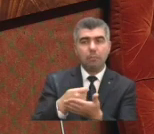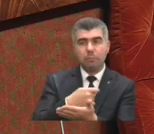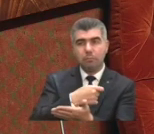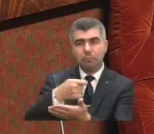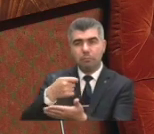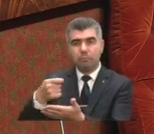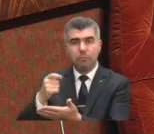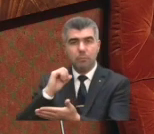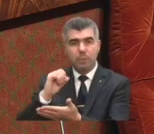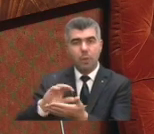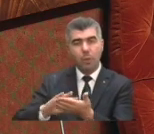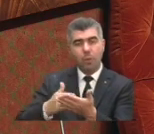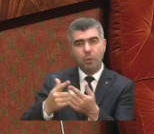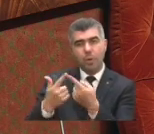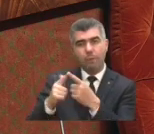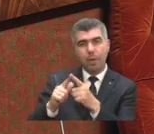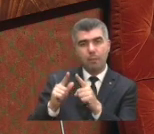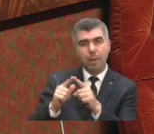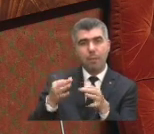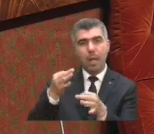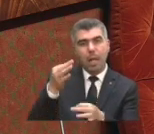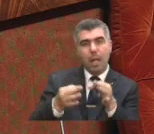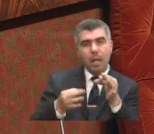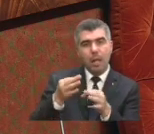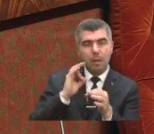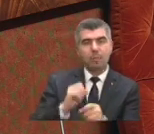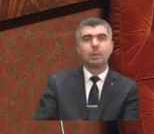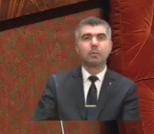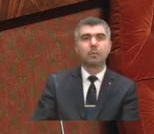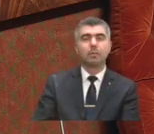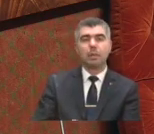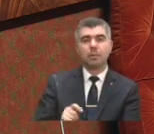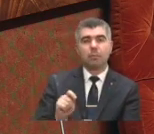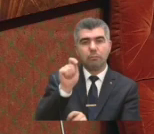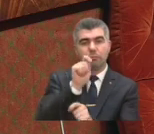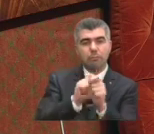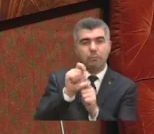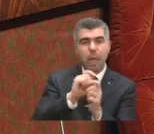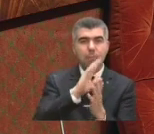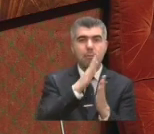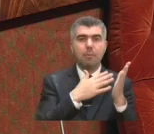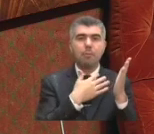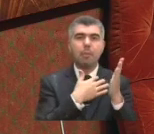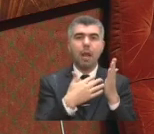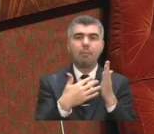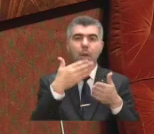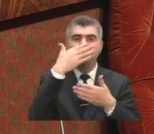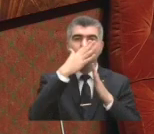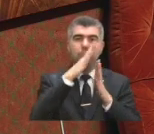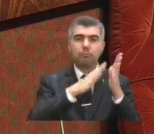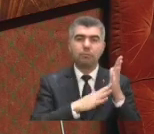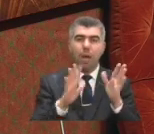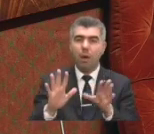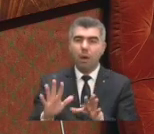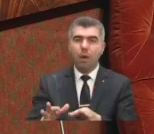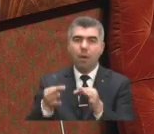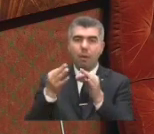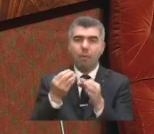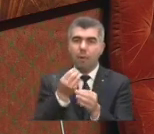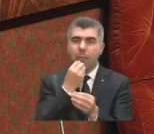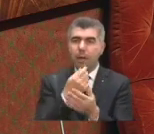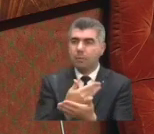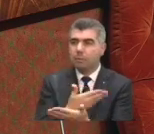المركبة لمنتجي الأبقار الحلوب، العمل على وضع برنامج وطني خاص بإنتاج الأعلاف اللي حنا